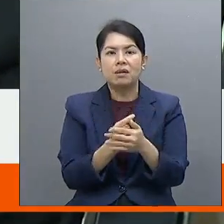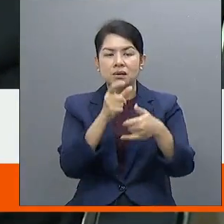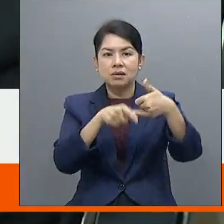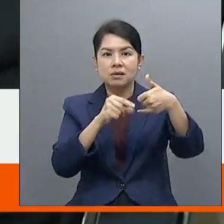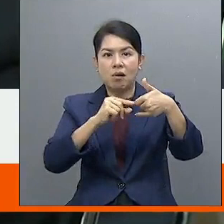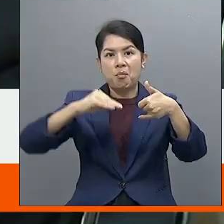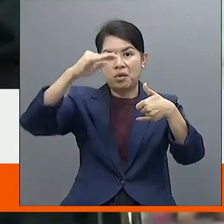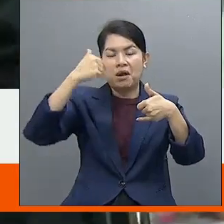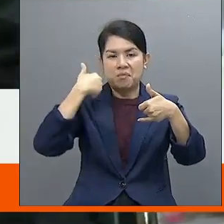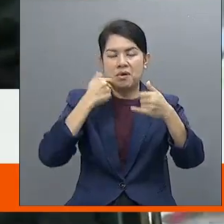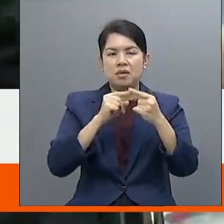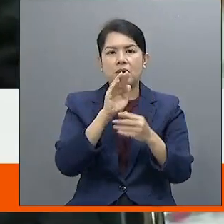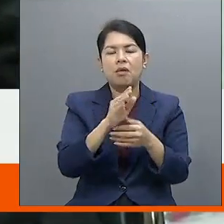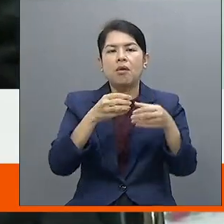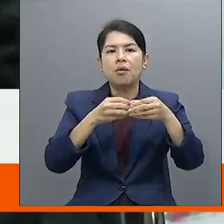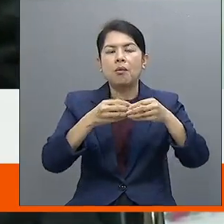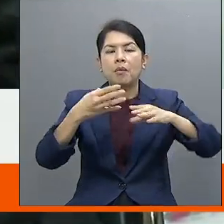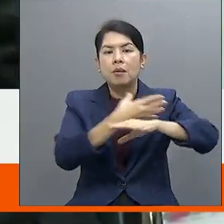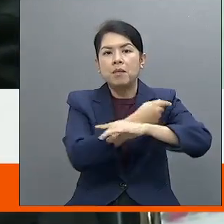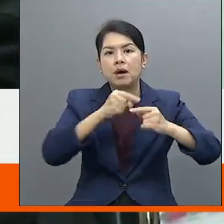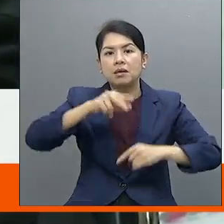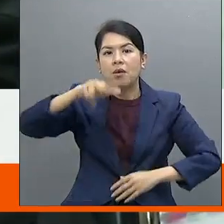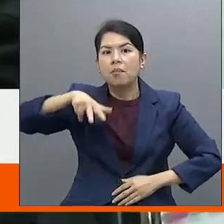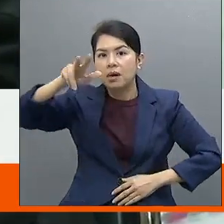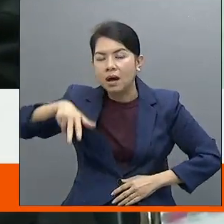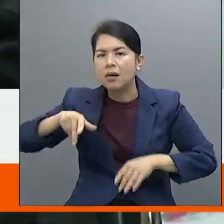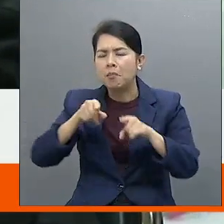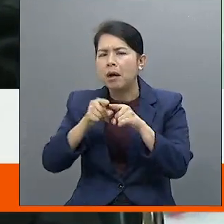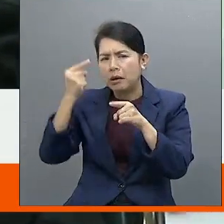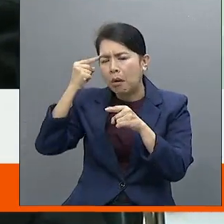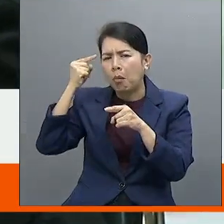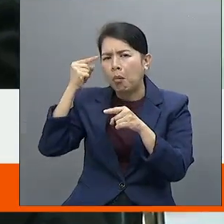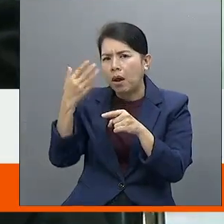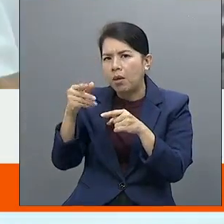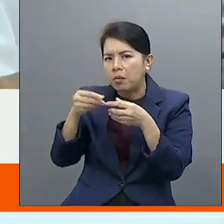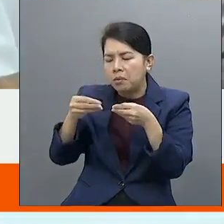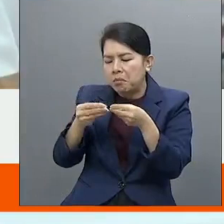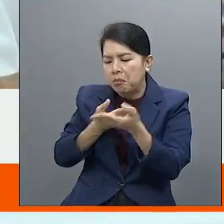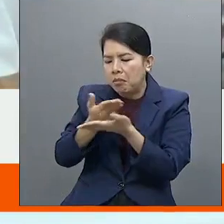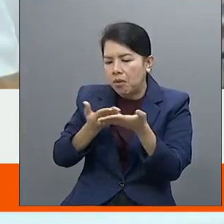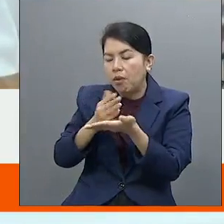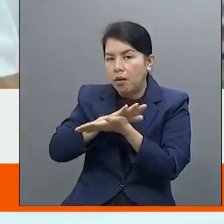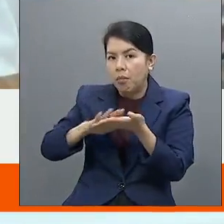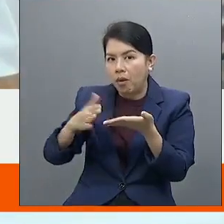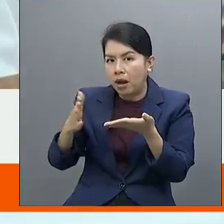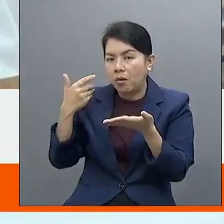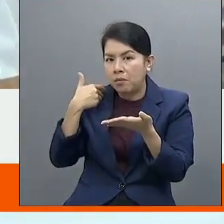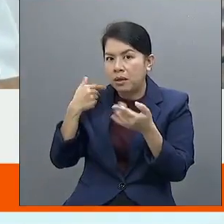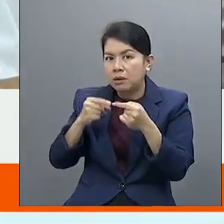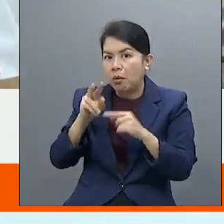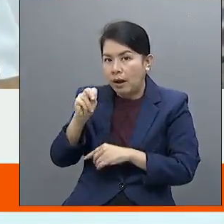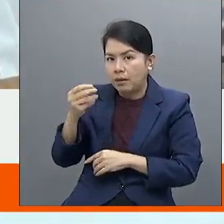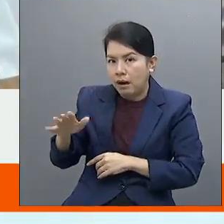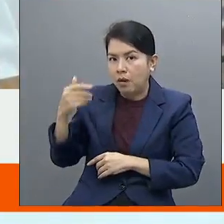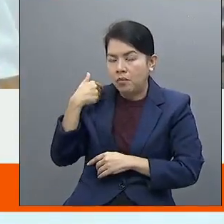คกรรมการบริหารพรรคหรือผู้อยู่เบื้องหลังพรรคนี่เขารับรู้กันอยู่แล้วอ่ะ ค่ะ เพราะฉะนั้นเนี่ยโดยสรุปเนี่ยคือเพื่อไทยเนี่ยจะเอาสองต